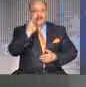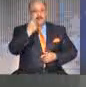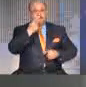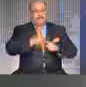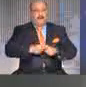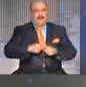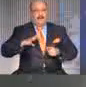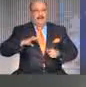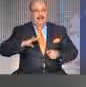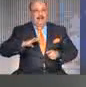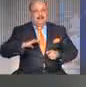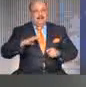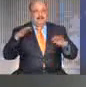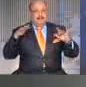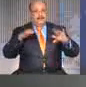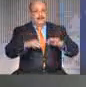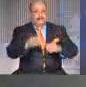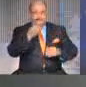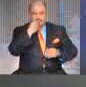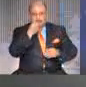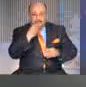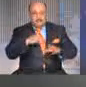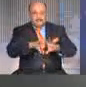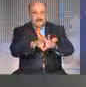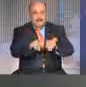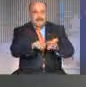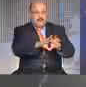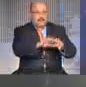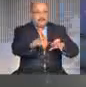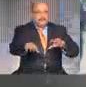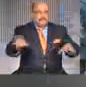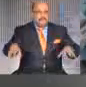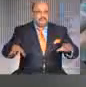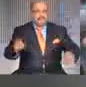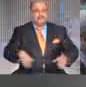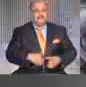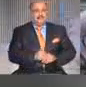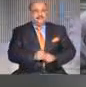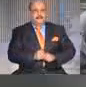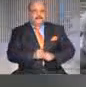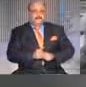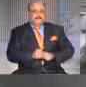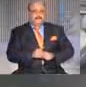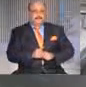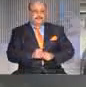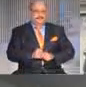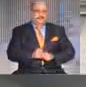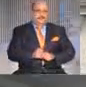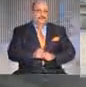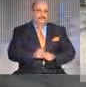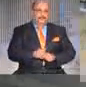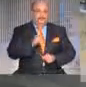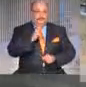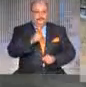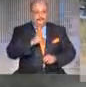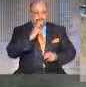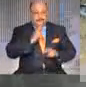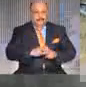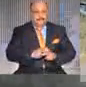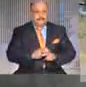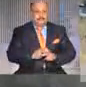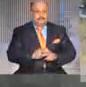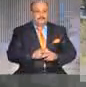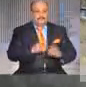وأيضا للتحسيس بضرورة إيلائه العناية اللازمة. تحمس لفكرة الشباب وعائلات، ولكل منهم